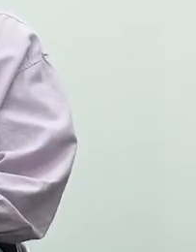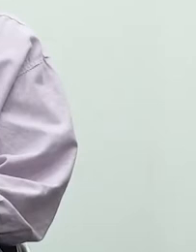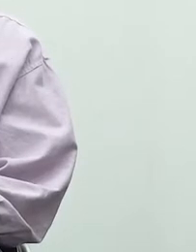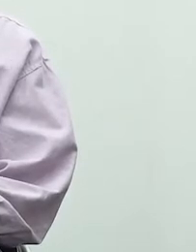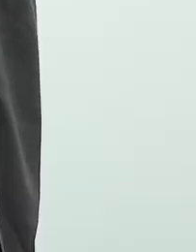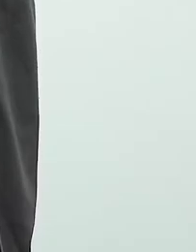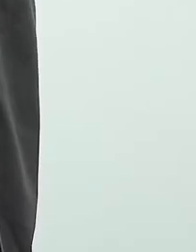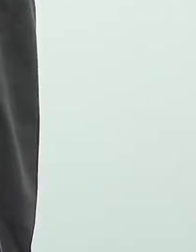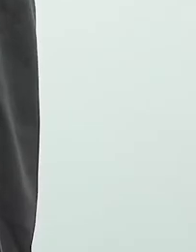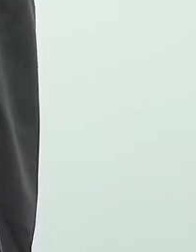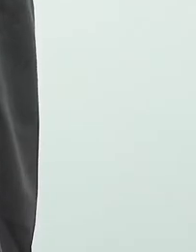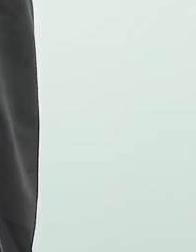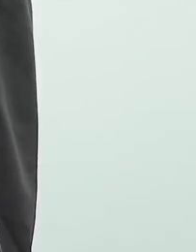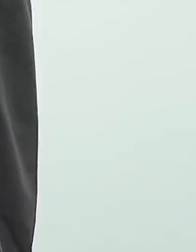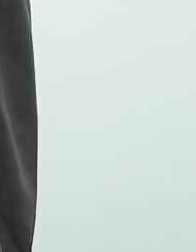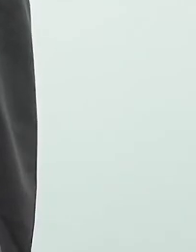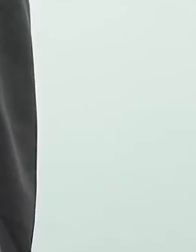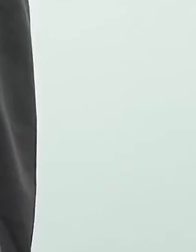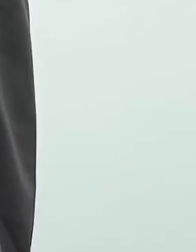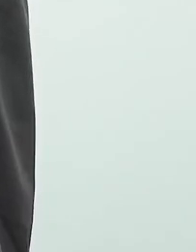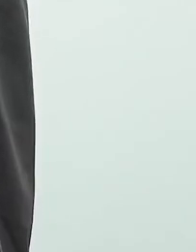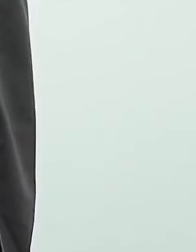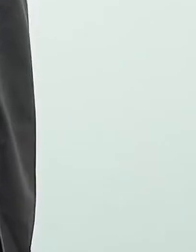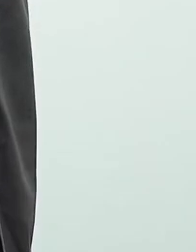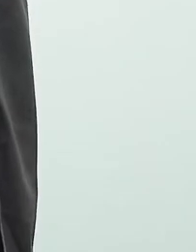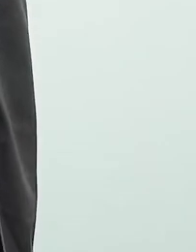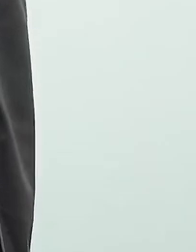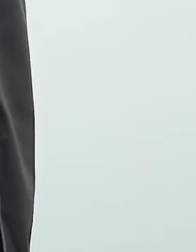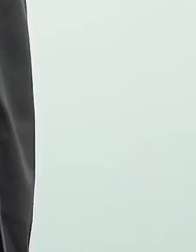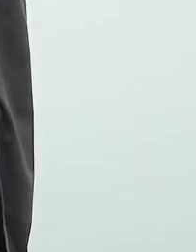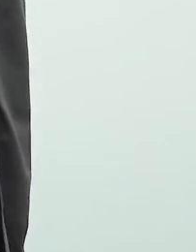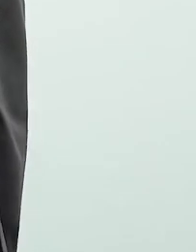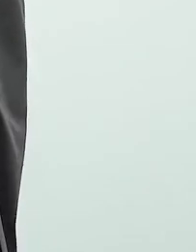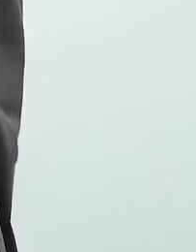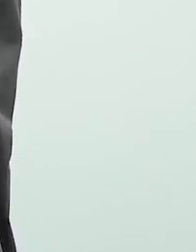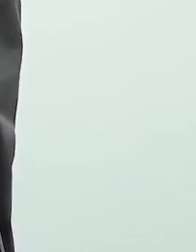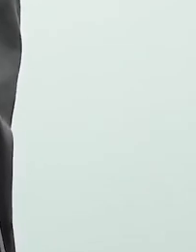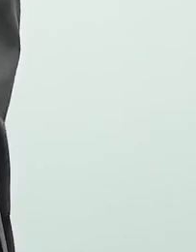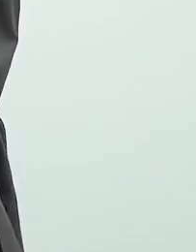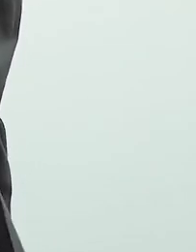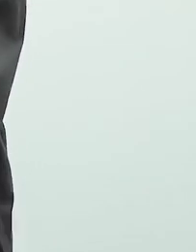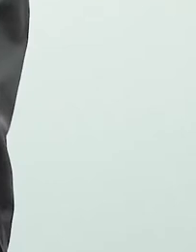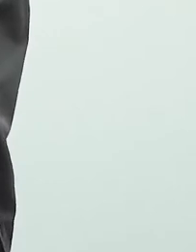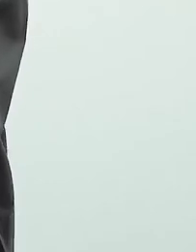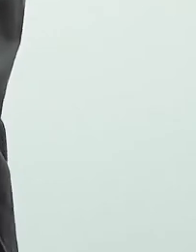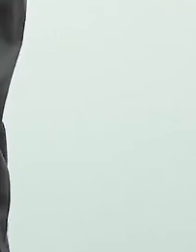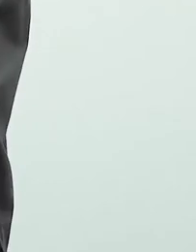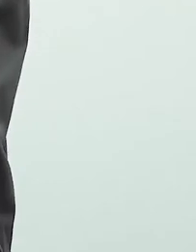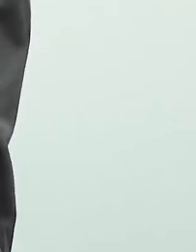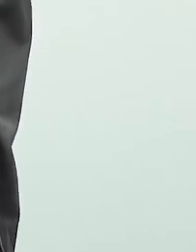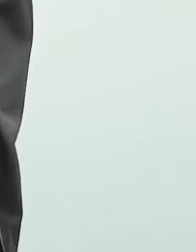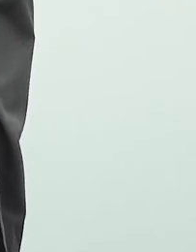다음에 그 또 학교 가서 다시 그 내용을 선생님한테 물어보고 직접 4